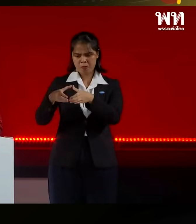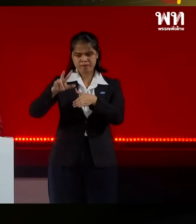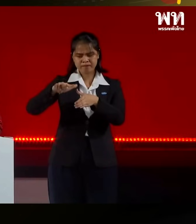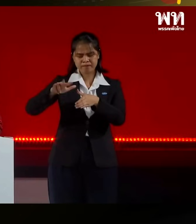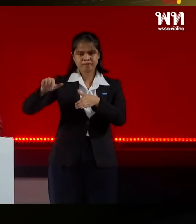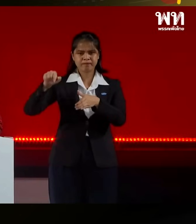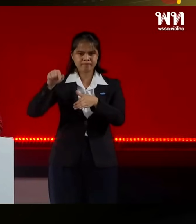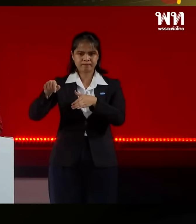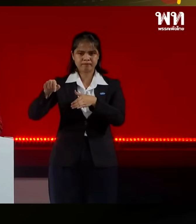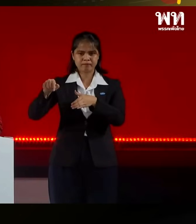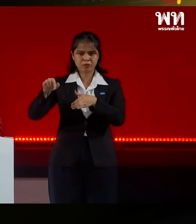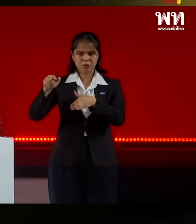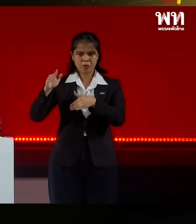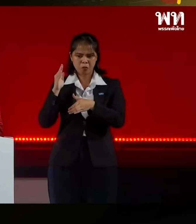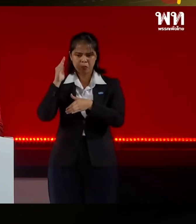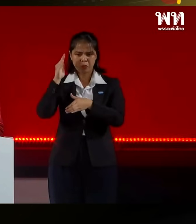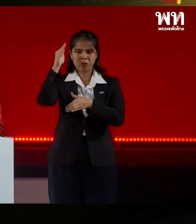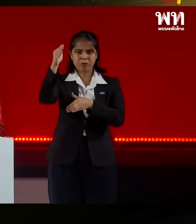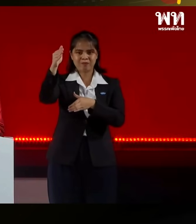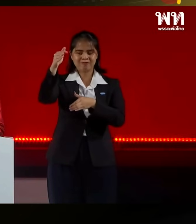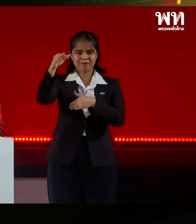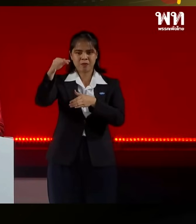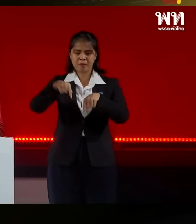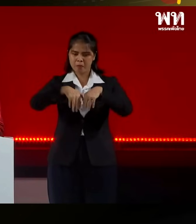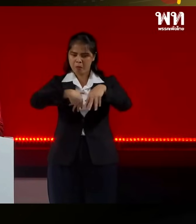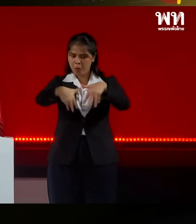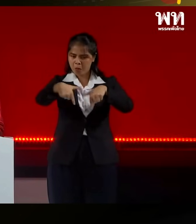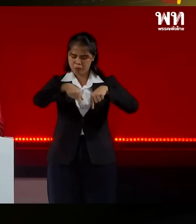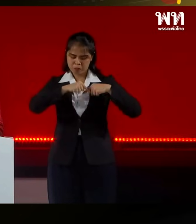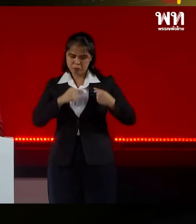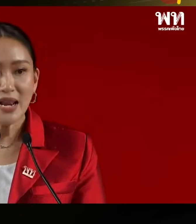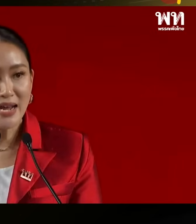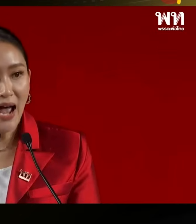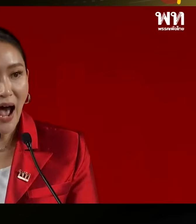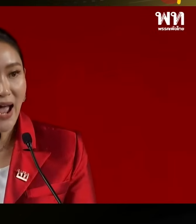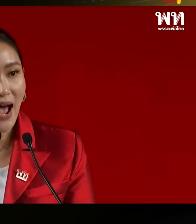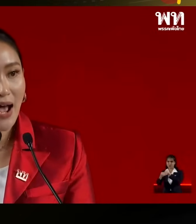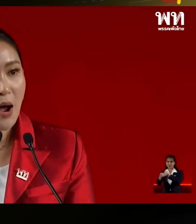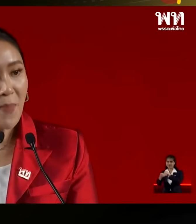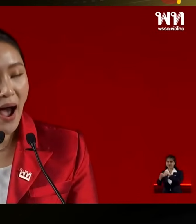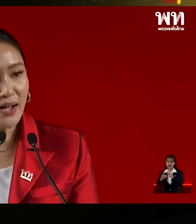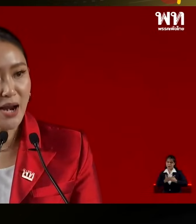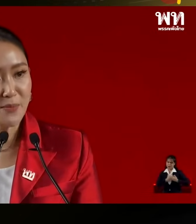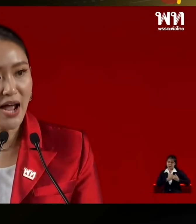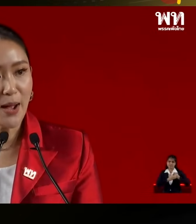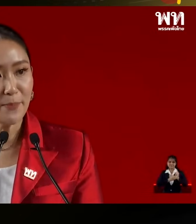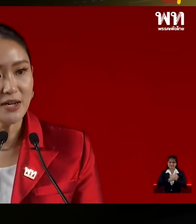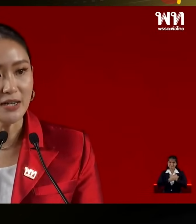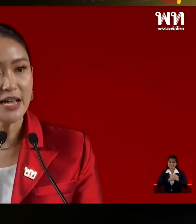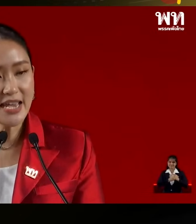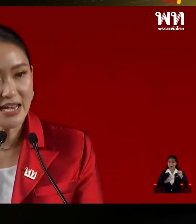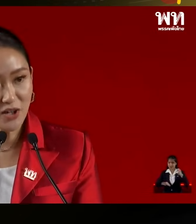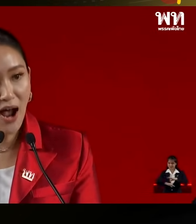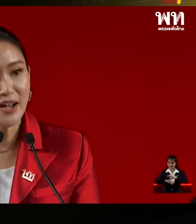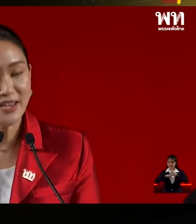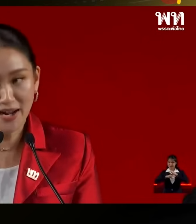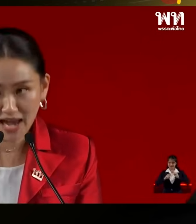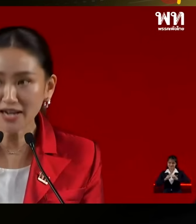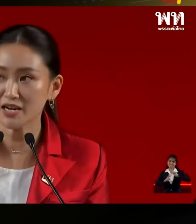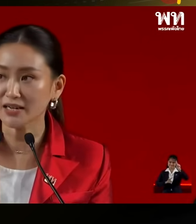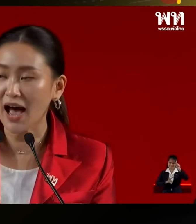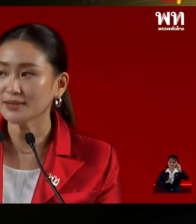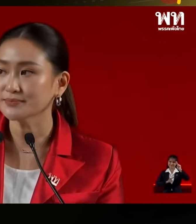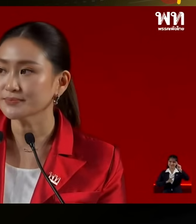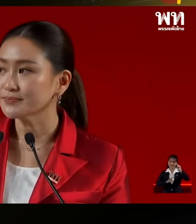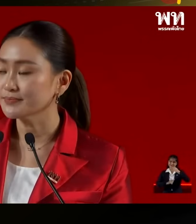กส่วนหนึ่งมันจะวิ่งไปเพื่อก้าวไกลเพราะคิดว่าจะชนะคือคนที่เป็นสสเนี่ยต้องเข้าใจตกหรือได้มาเนี่ยล